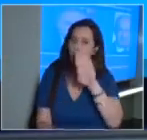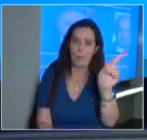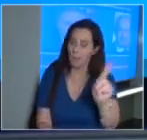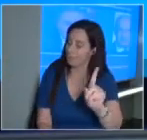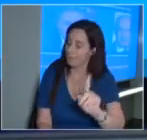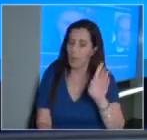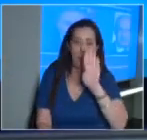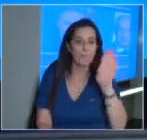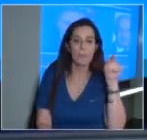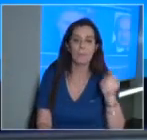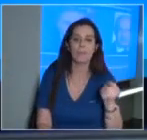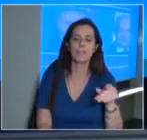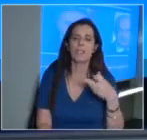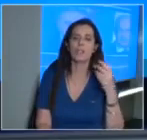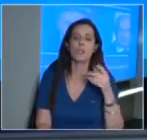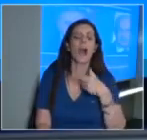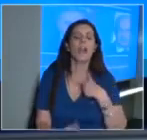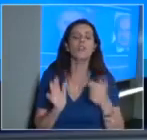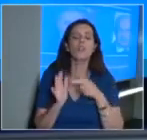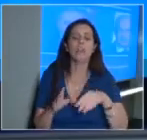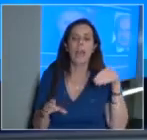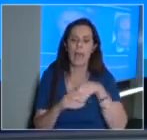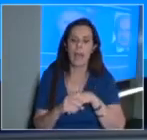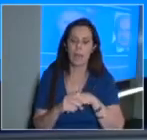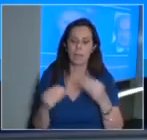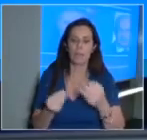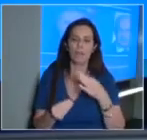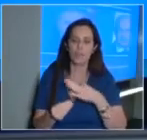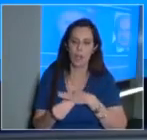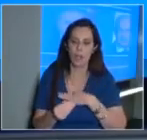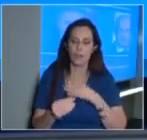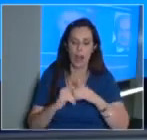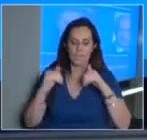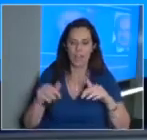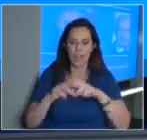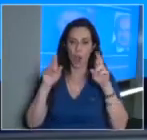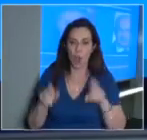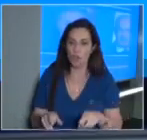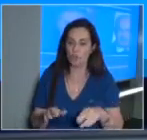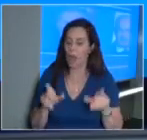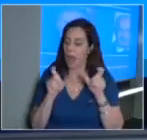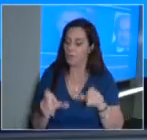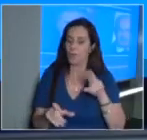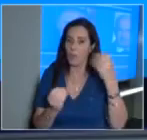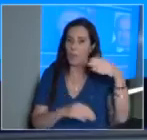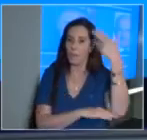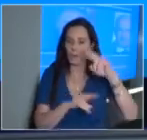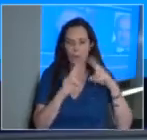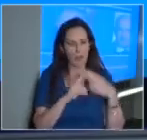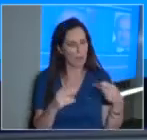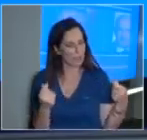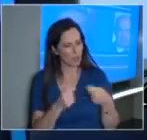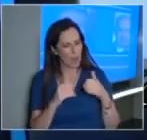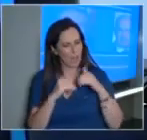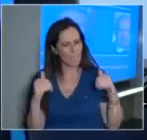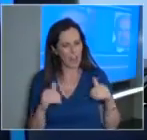כפי שאמרתי, נתניהו זה כנראה רק יקשה. אני דורש אותו כי זה חלק מהמארג שלי של הפרדת הרשויות. החסינות קיימת במדינות רבות בעולם בצורה עוד יותר מורפת. מה זה